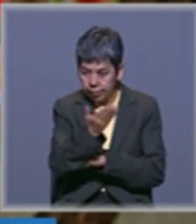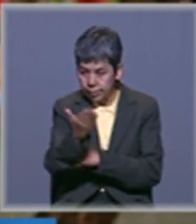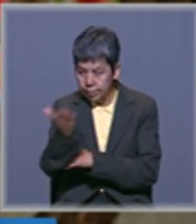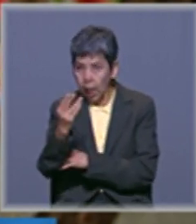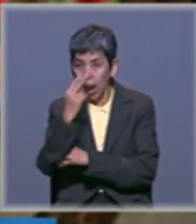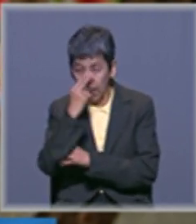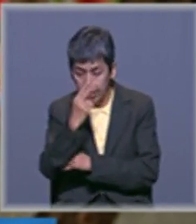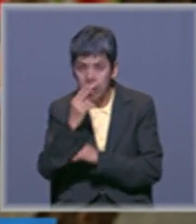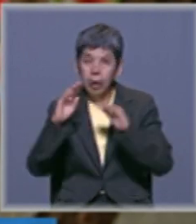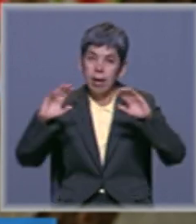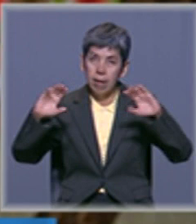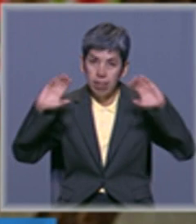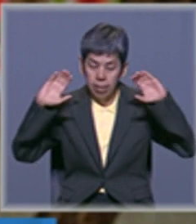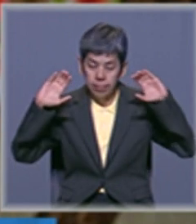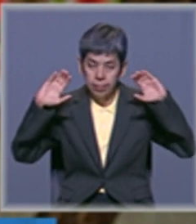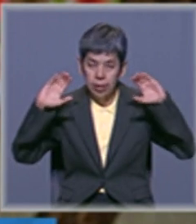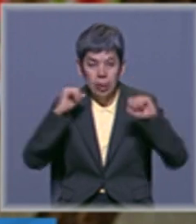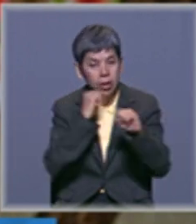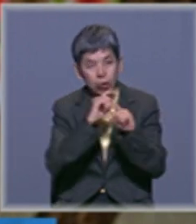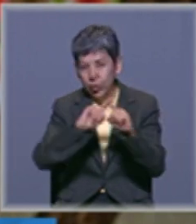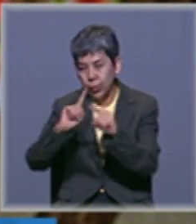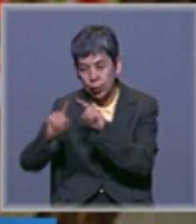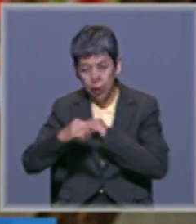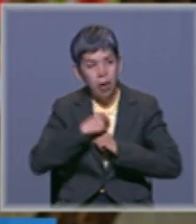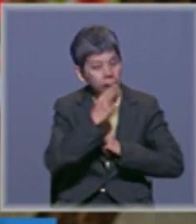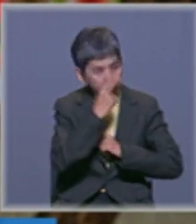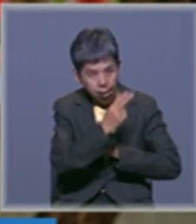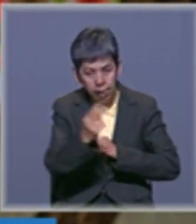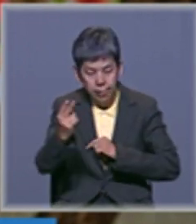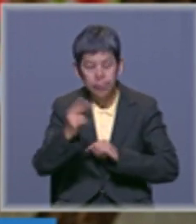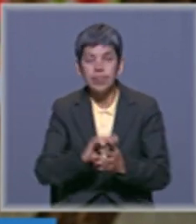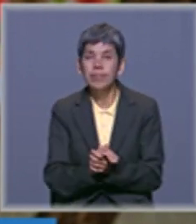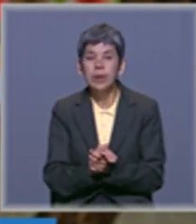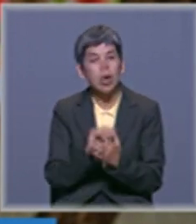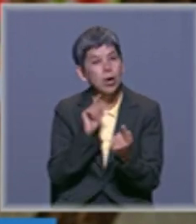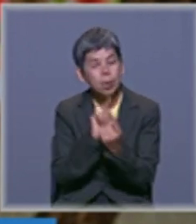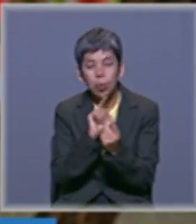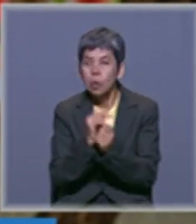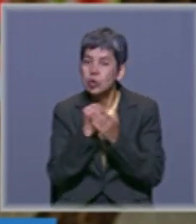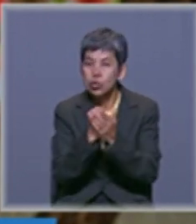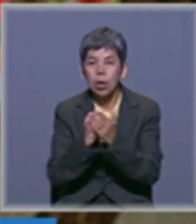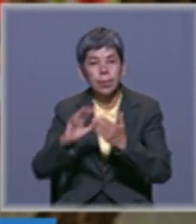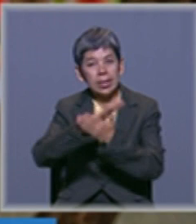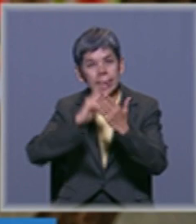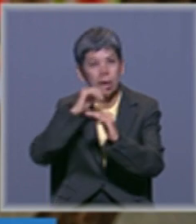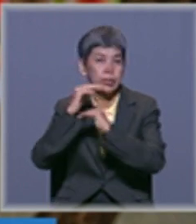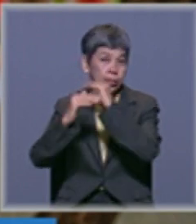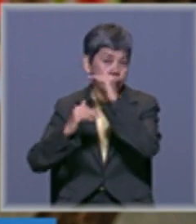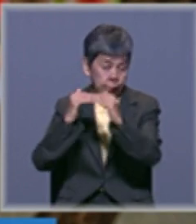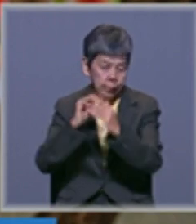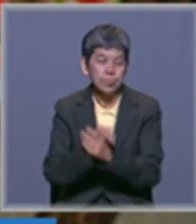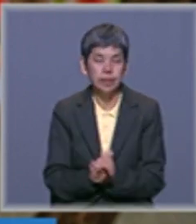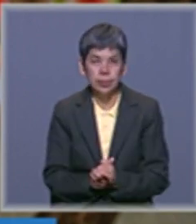กับการรายการหน่วยต่างๆได้ช่วยกันดูแลชาติบ้านเมืองจ